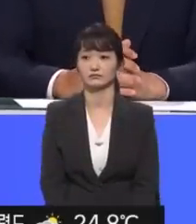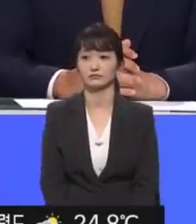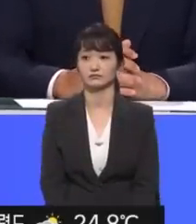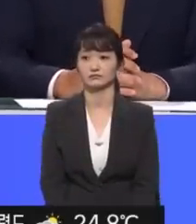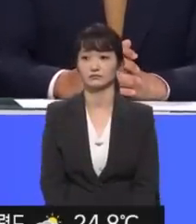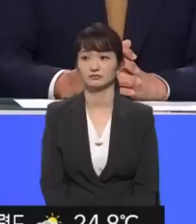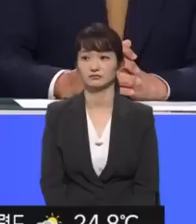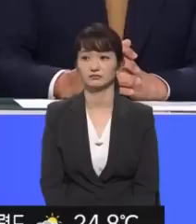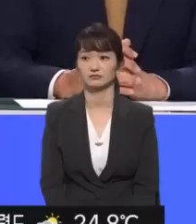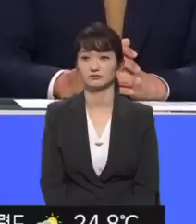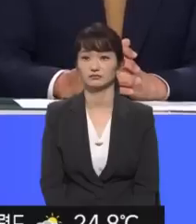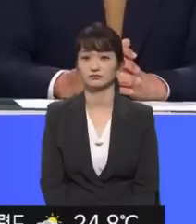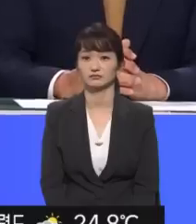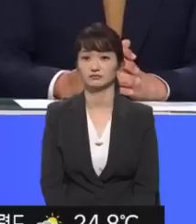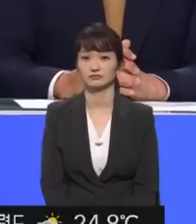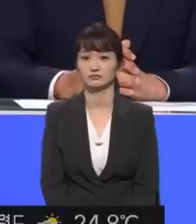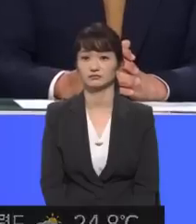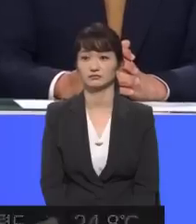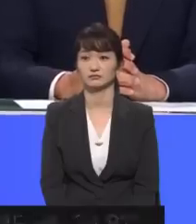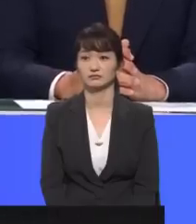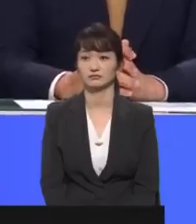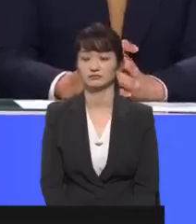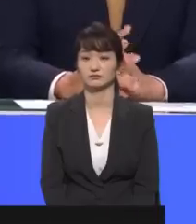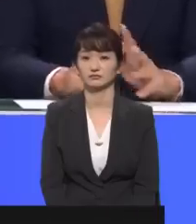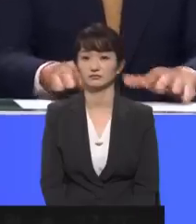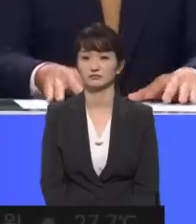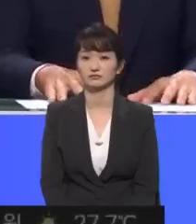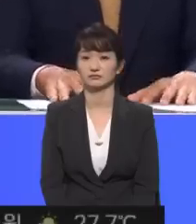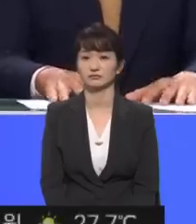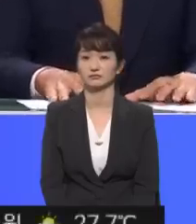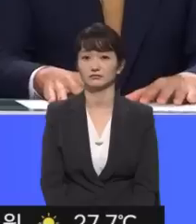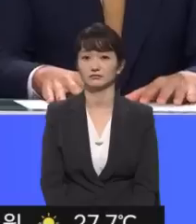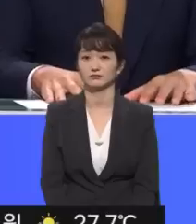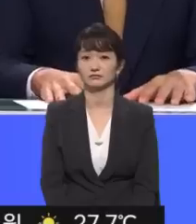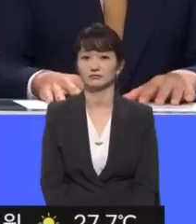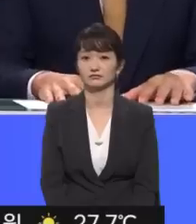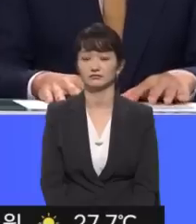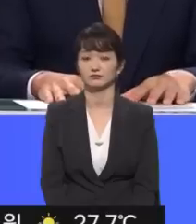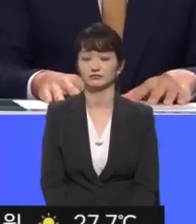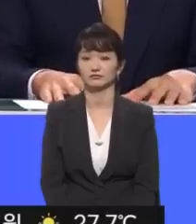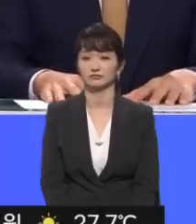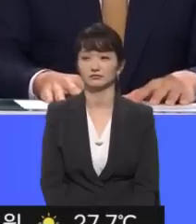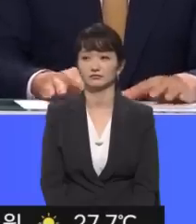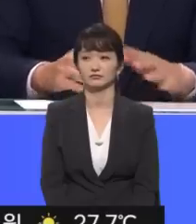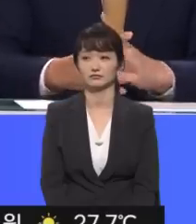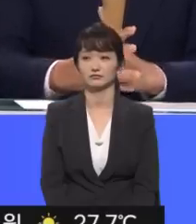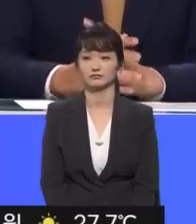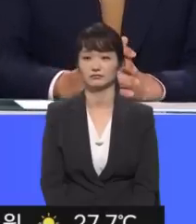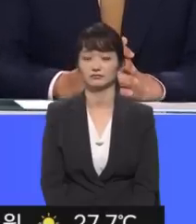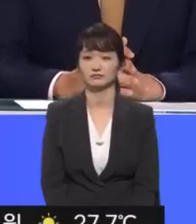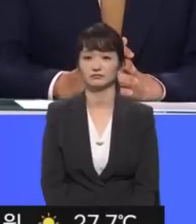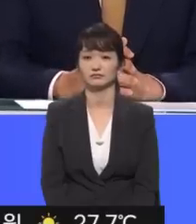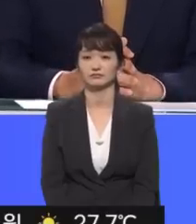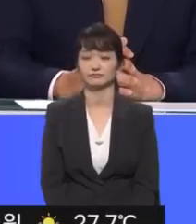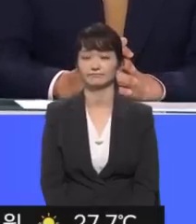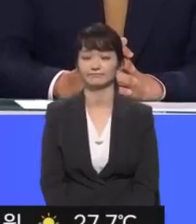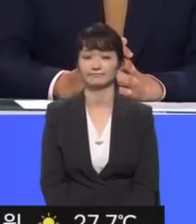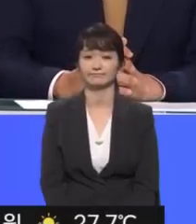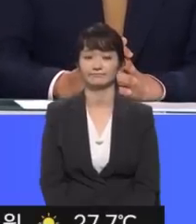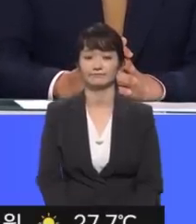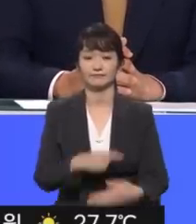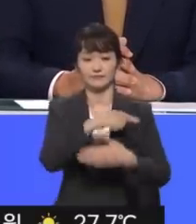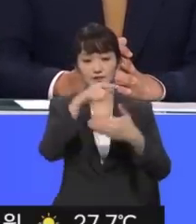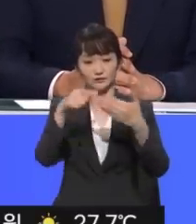되구요 1대당 해요 전 생각이 있었는데 지금 일을 다 흔들려 버렸잖아 요 있습니다 그리고 이것은 저희 진행 방식에